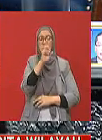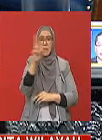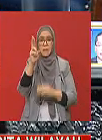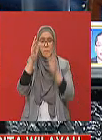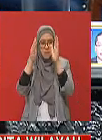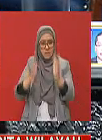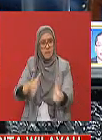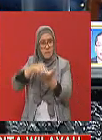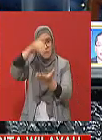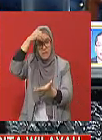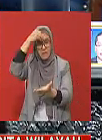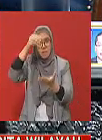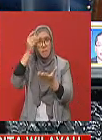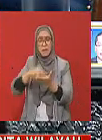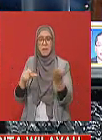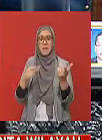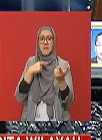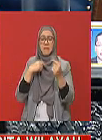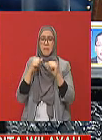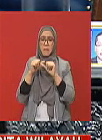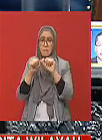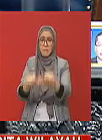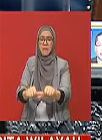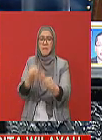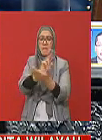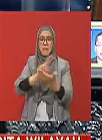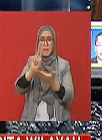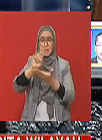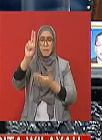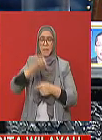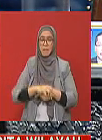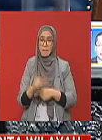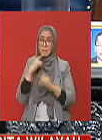Penjelasan itu bagi menjawab pertanyaan Ahli Parlimen Setiawangsa, Nik